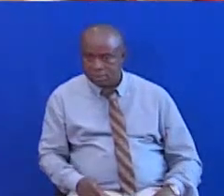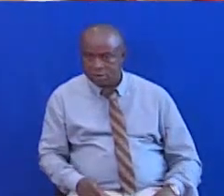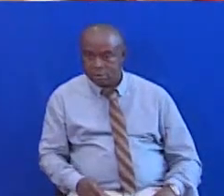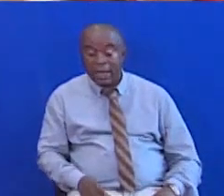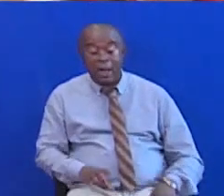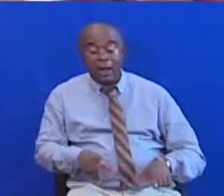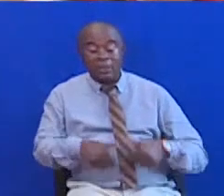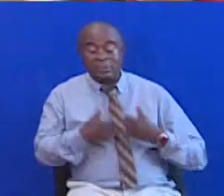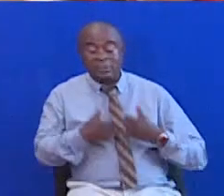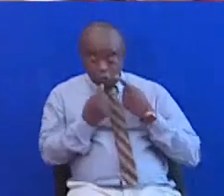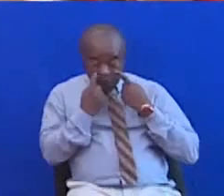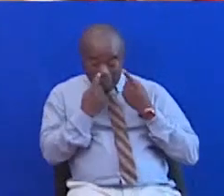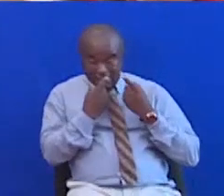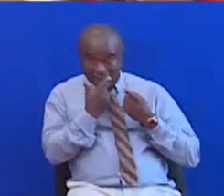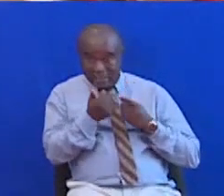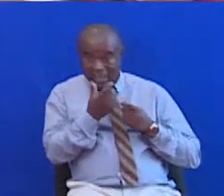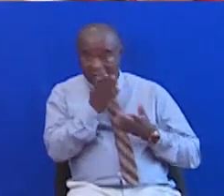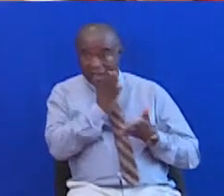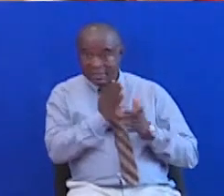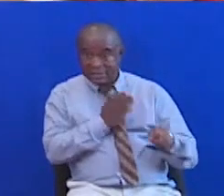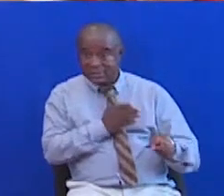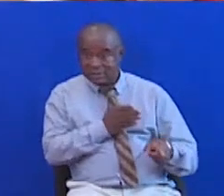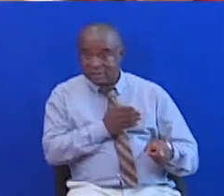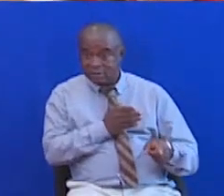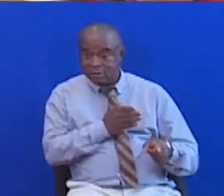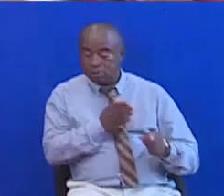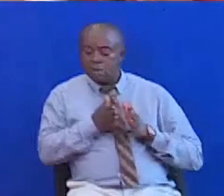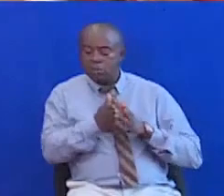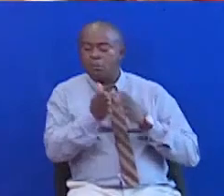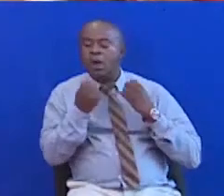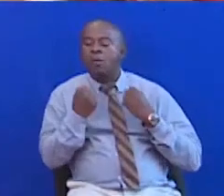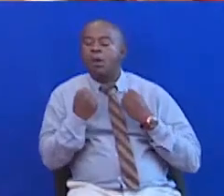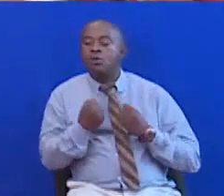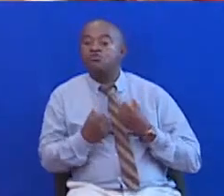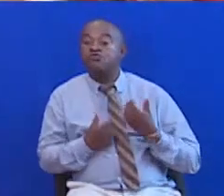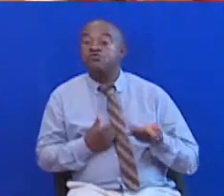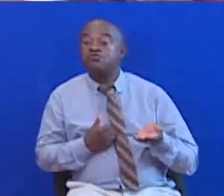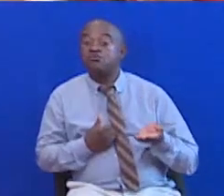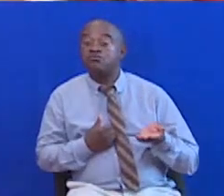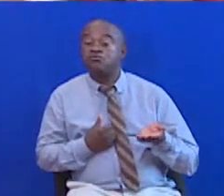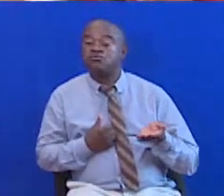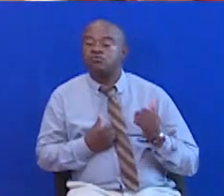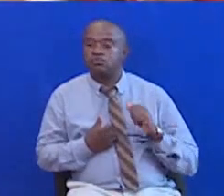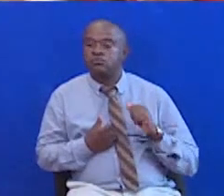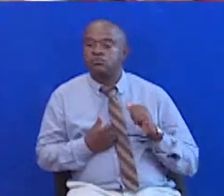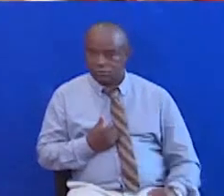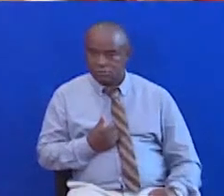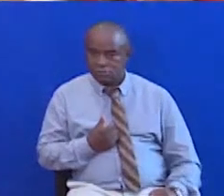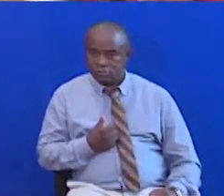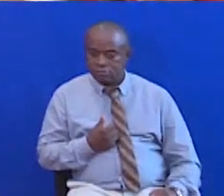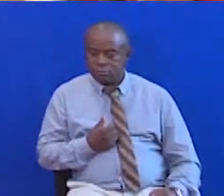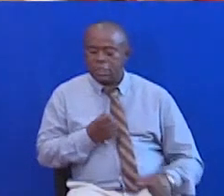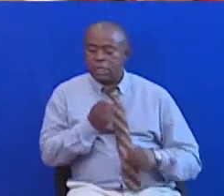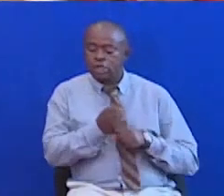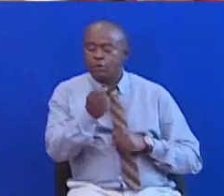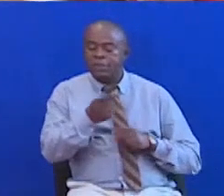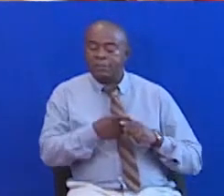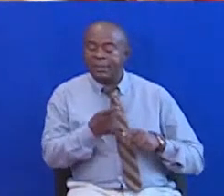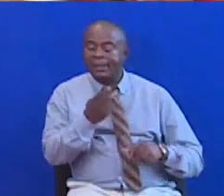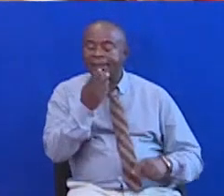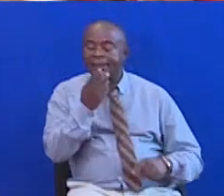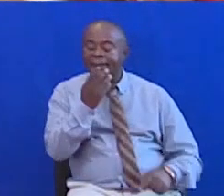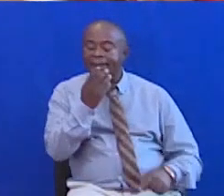tukianza kuangalia, unaweza kukuta kuna hii barabara mashuhuri ya Kibirachi, unakuta kilometa